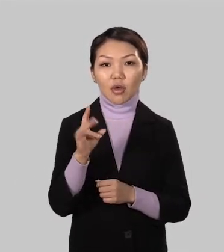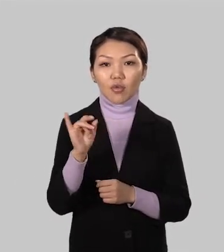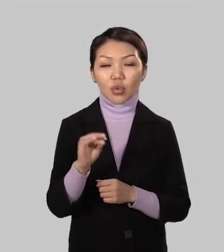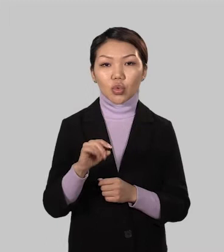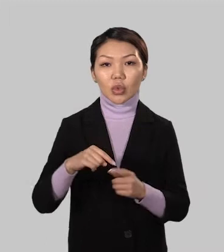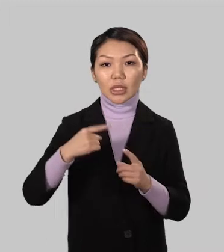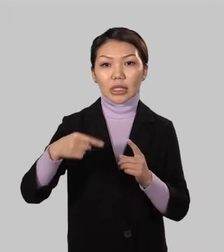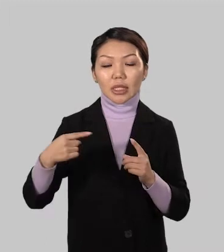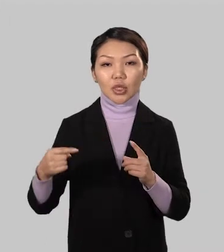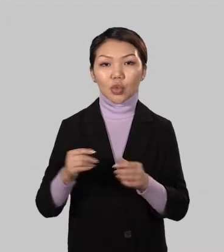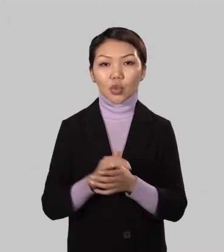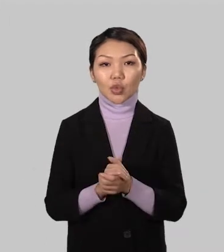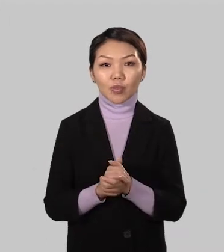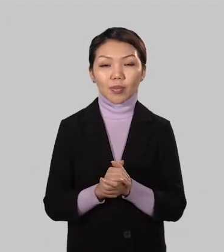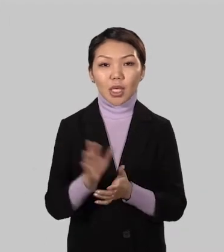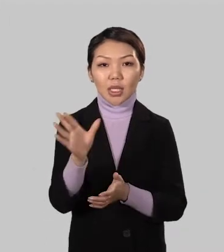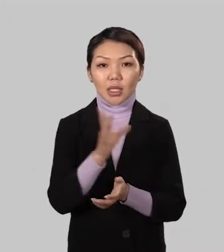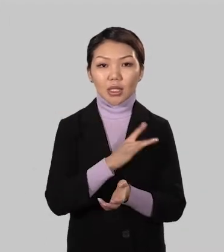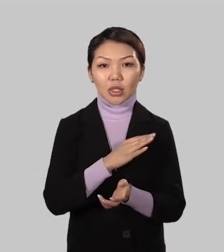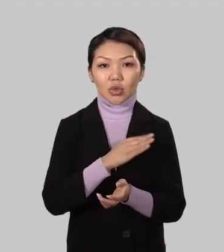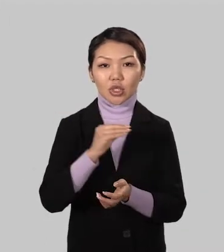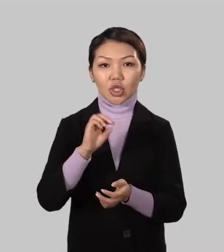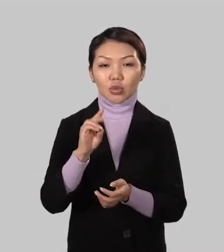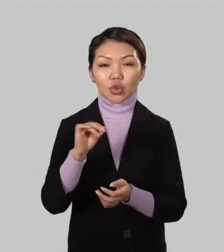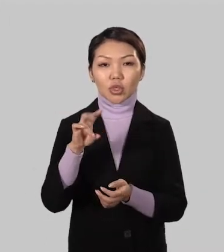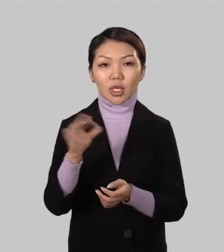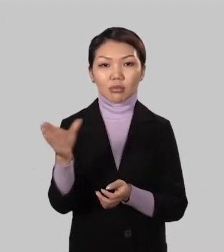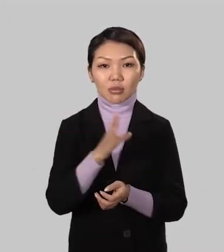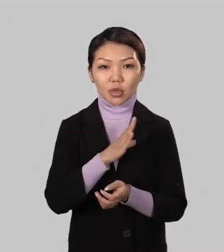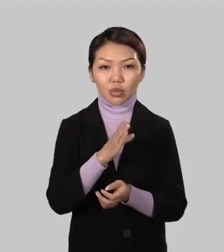из i could жемчужина кыргызстана